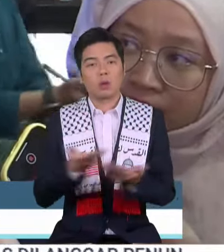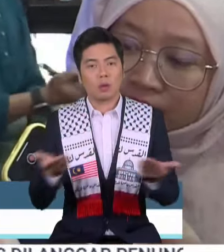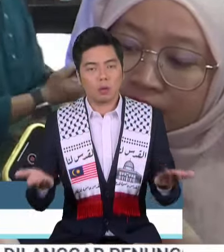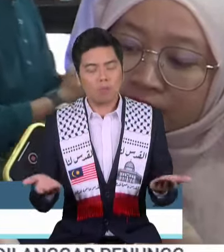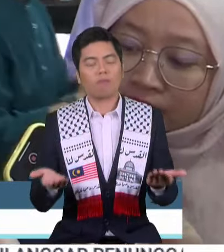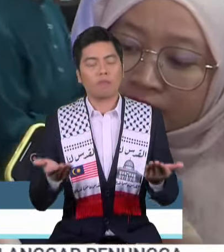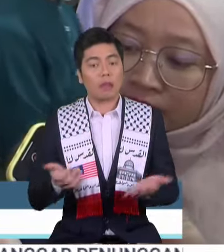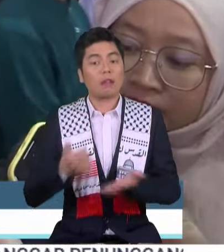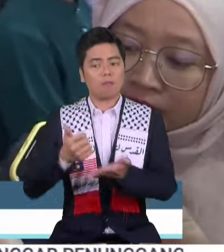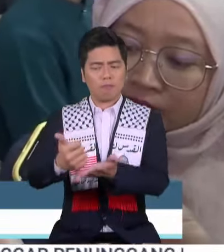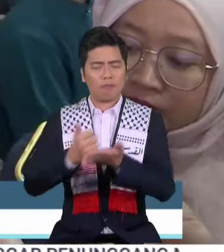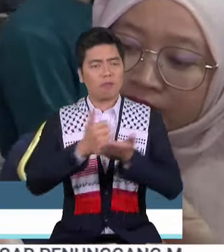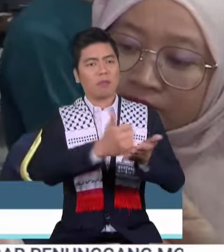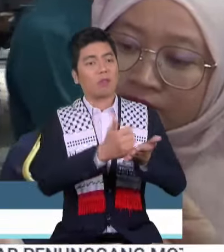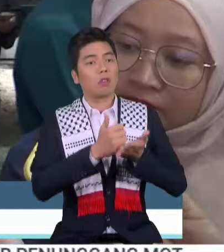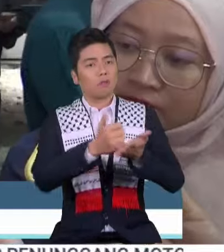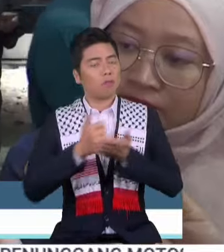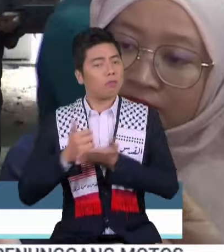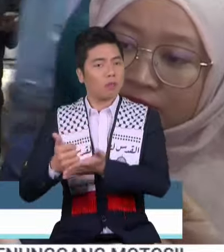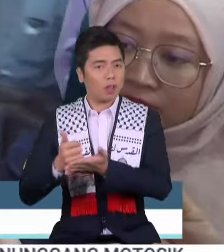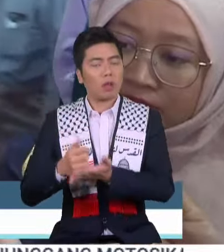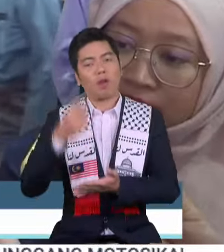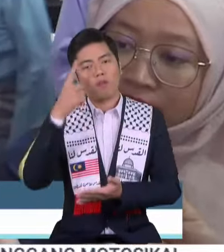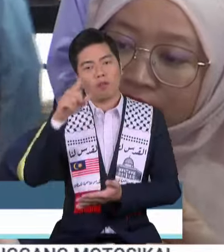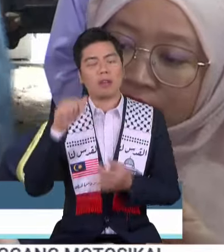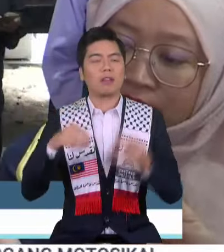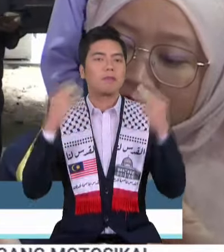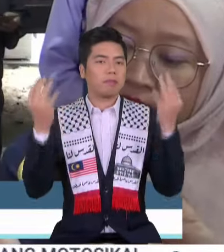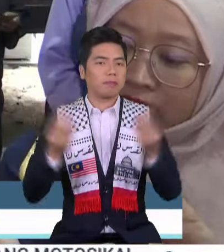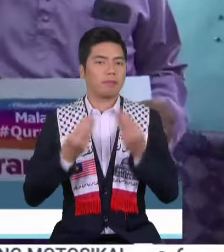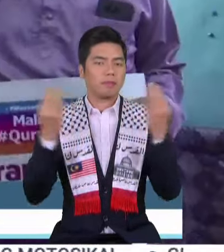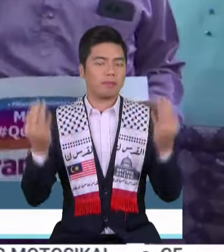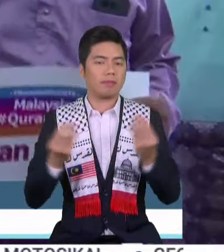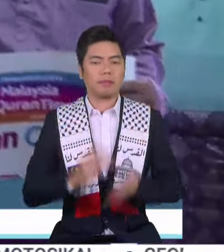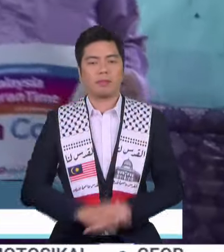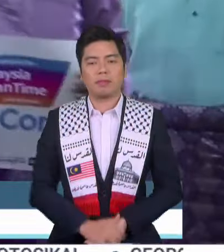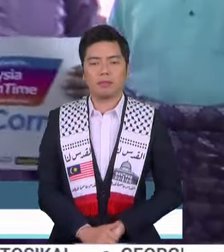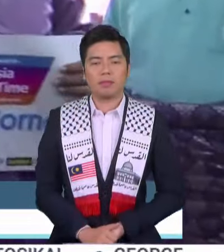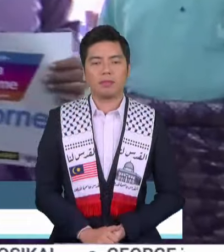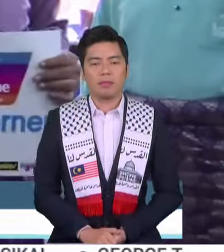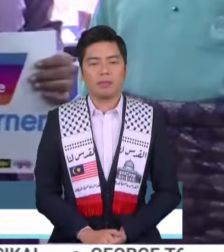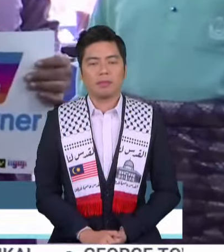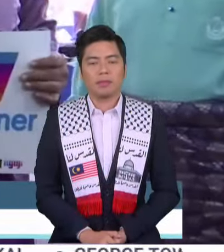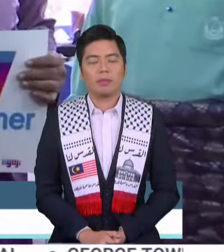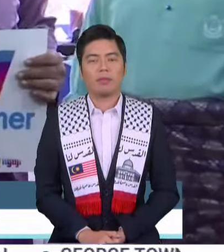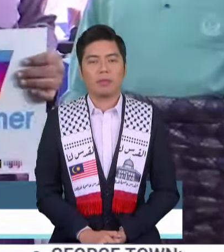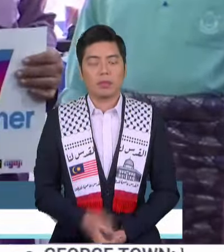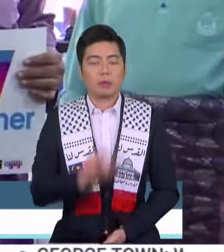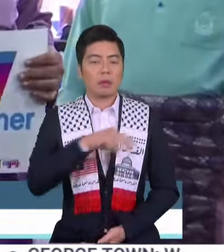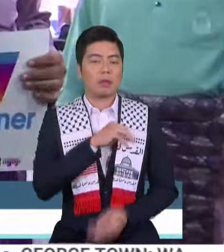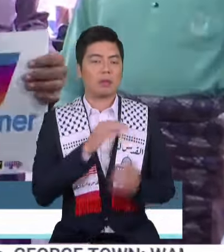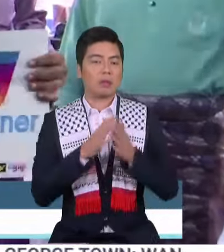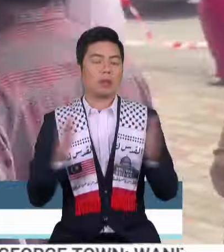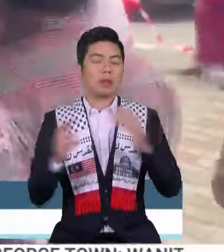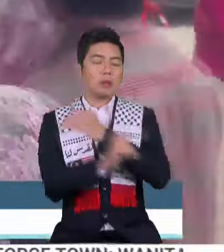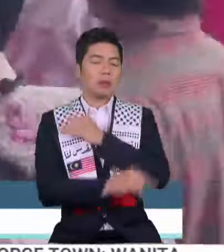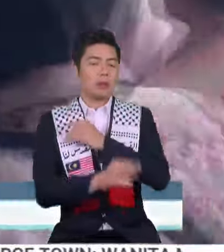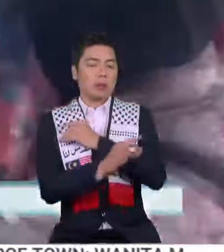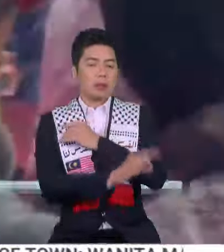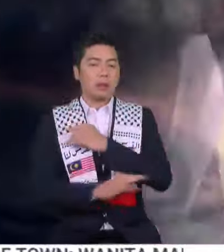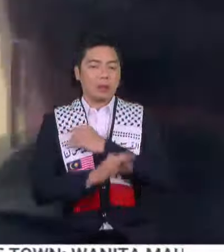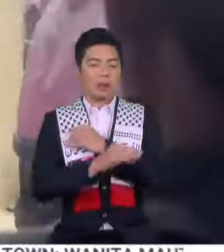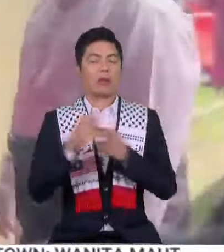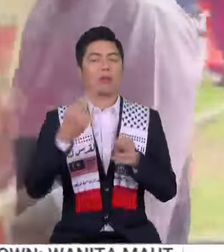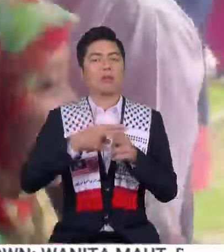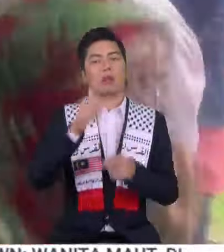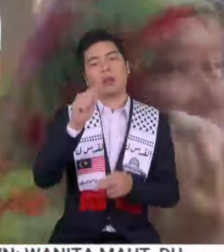pun membantu untuk menjayakan majlis pada hari ini. Menteri Besar Negeri Sembilan Datuk Seri